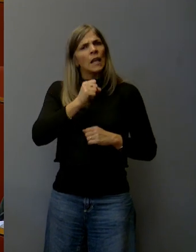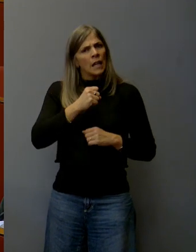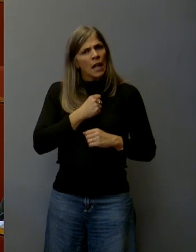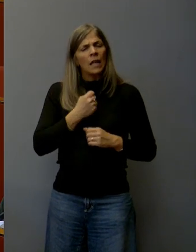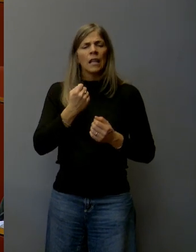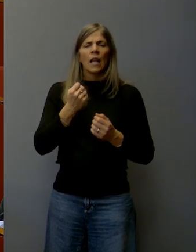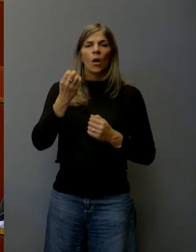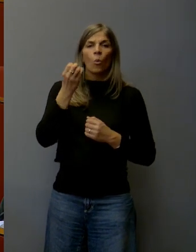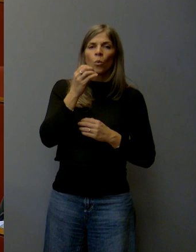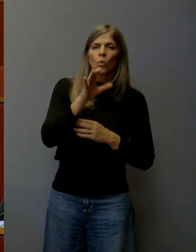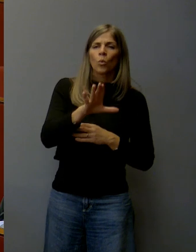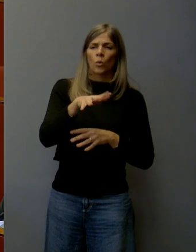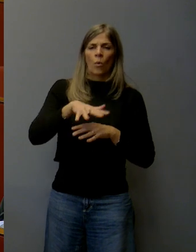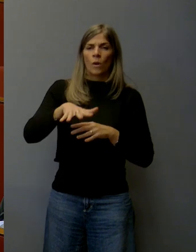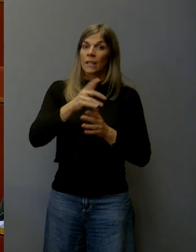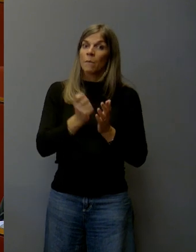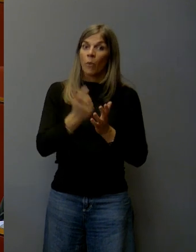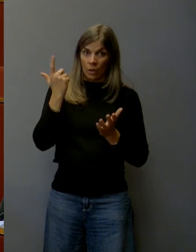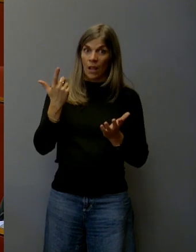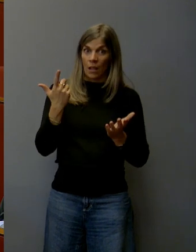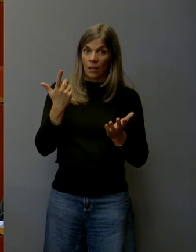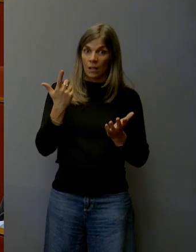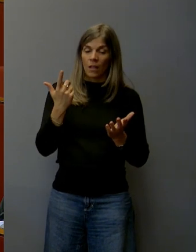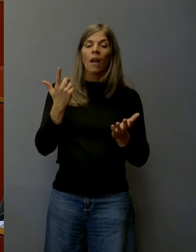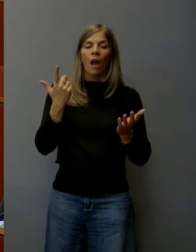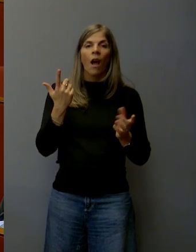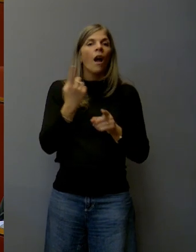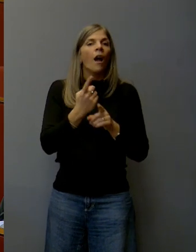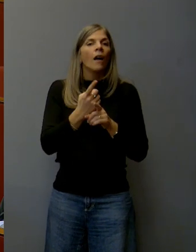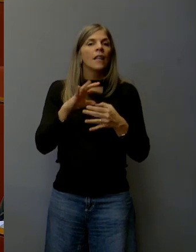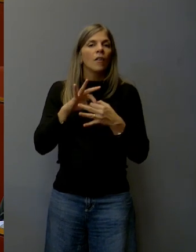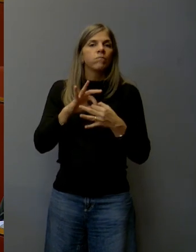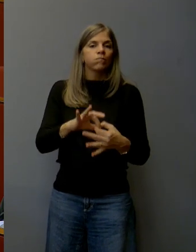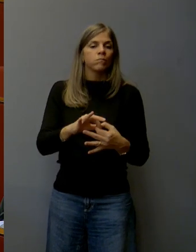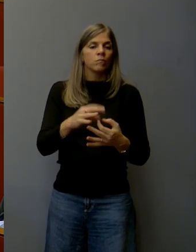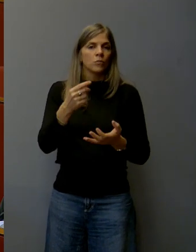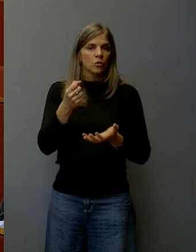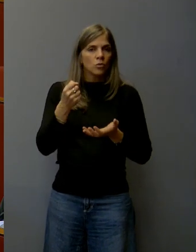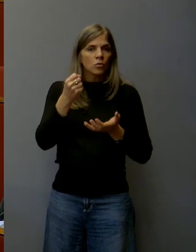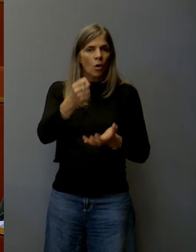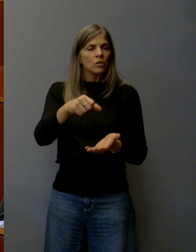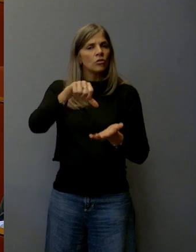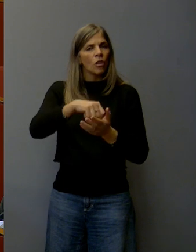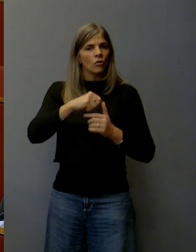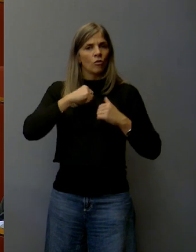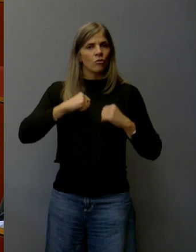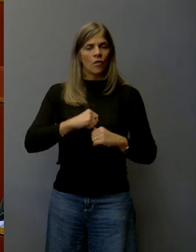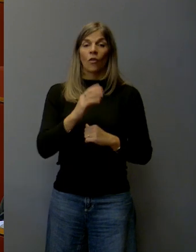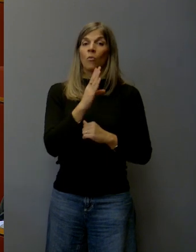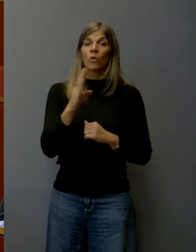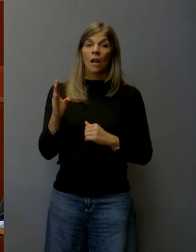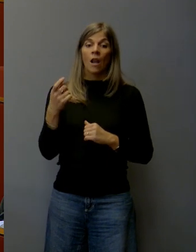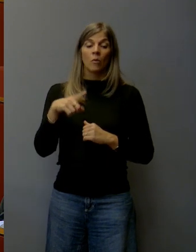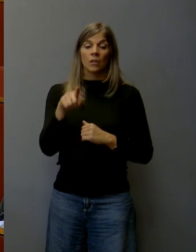non investire sul centro civico Buranello come in altri eh E sono spazi dove le associazioni possono arrivare